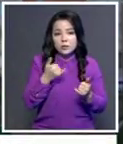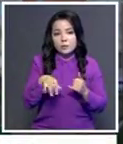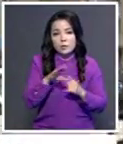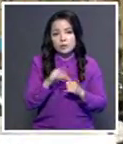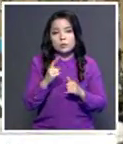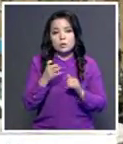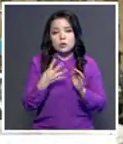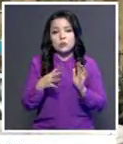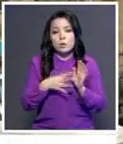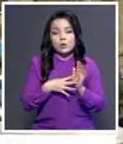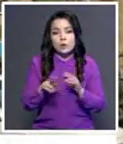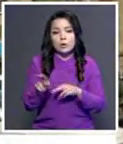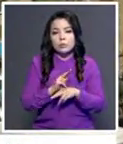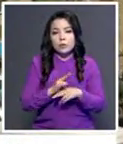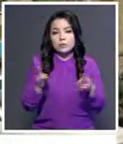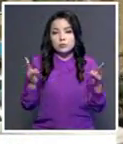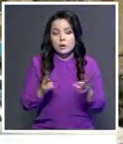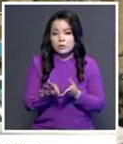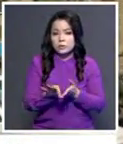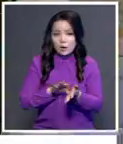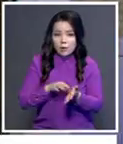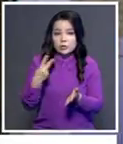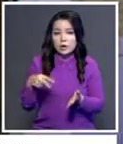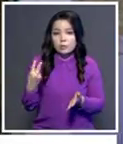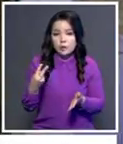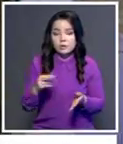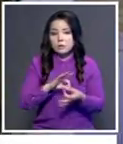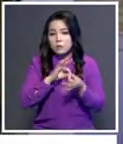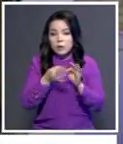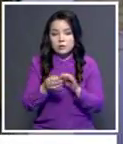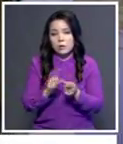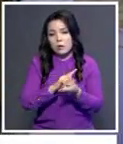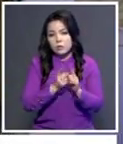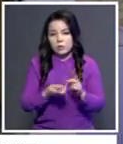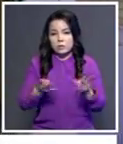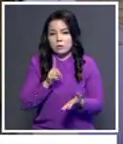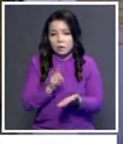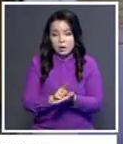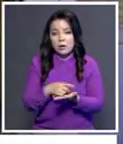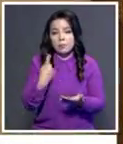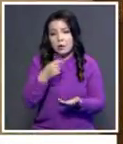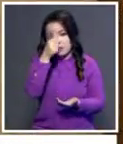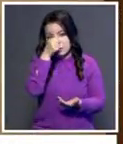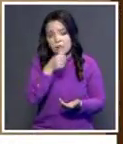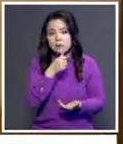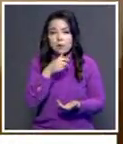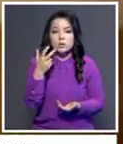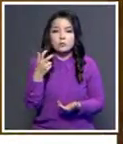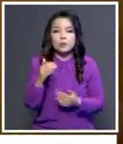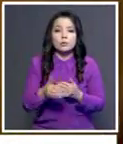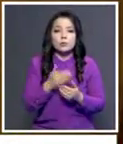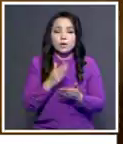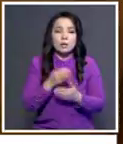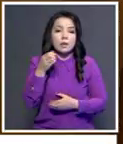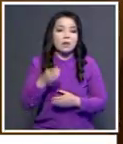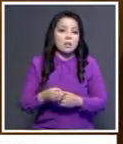айтсақ, 149-ы жөндеуді қажет етеді. Ал 22-сін түбегейлі ауыстыру керек. Бұл бір ай бойы қаладағы 300-ге жуық